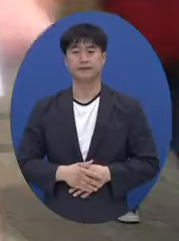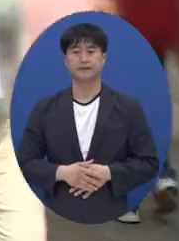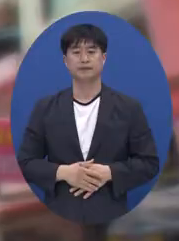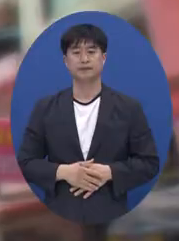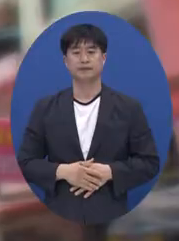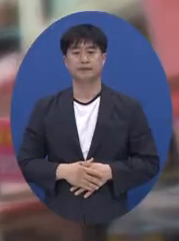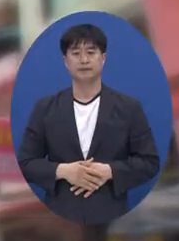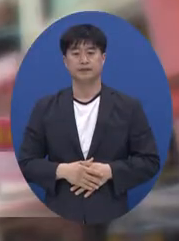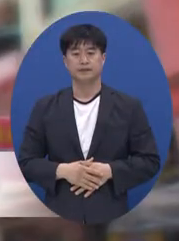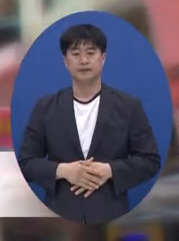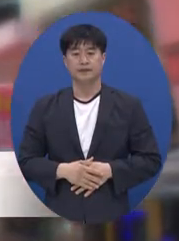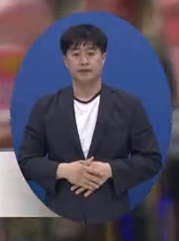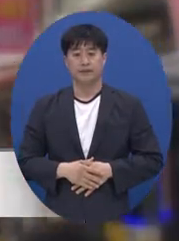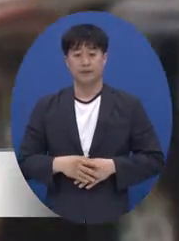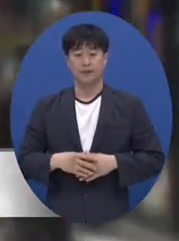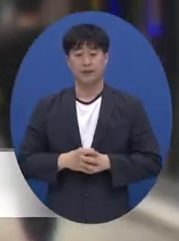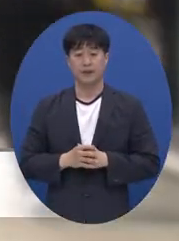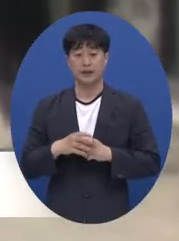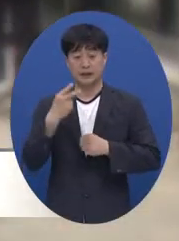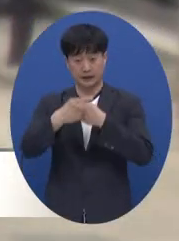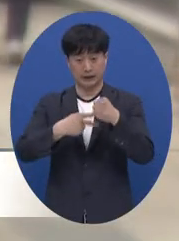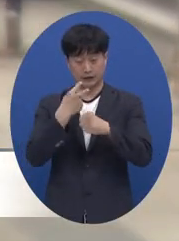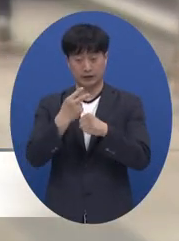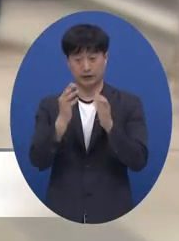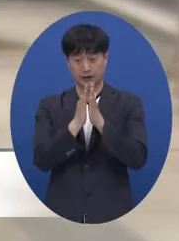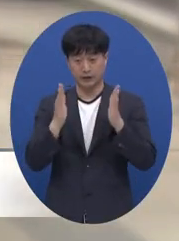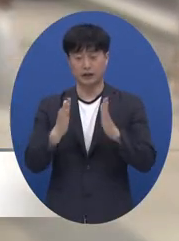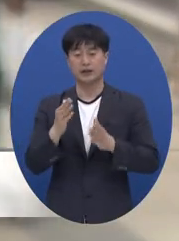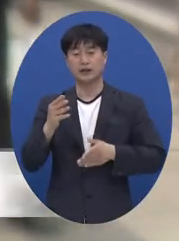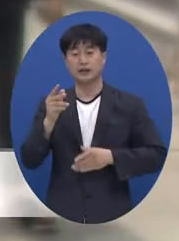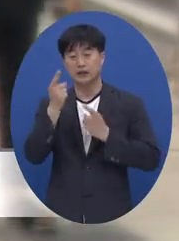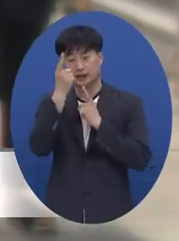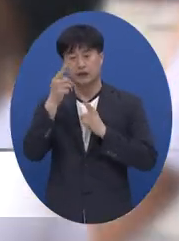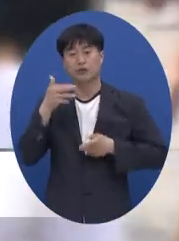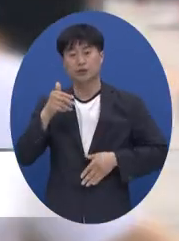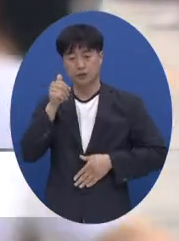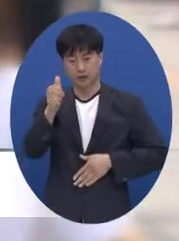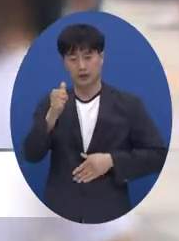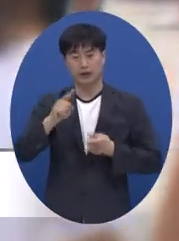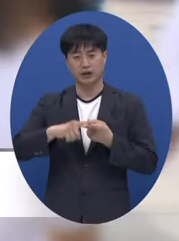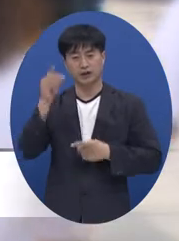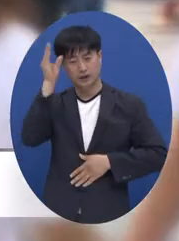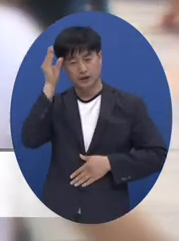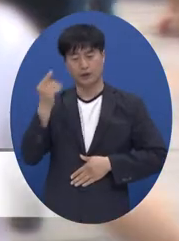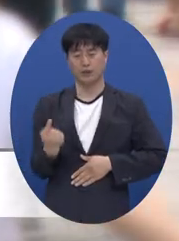편입니다. 동시에 2년 차로 접어든 이재명 후에 대한 기대감도 높았습니다.